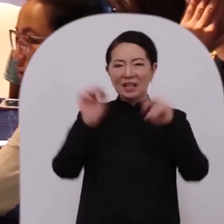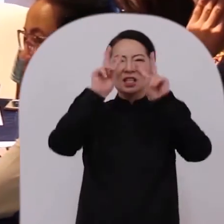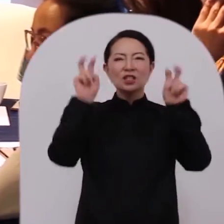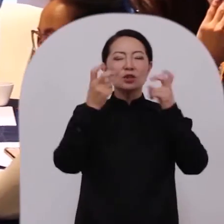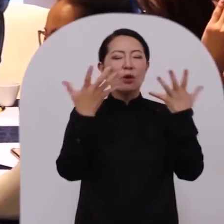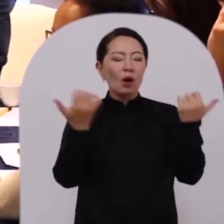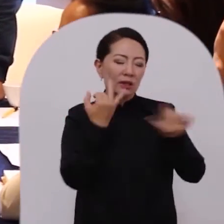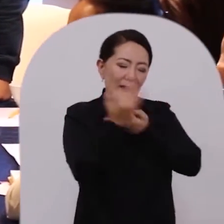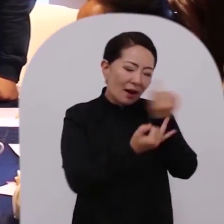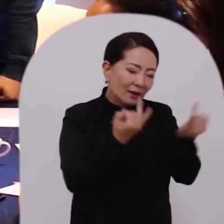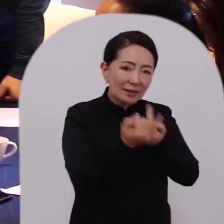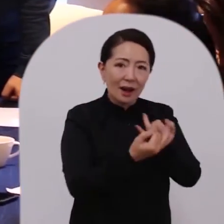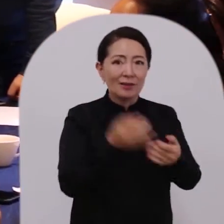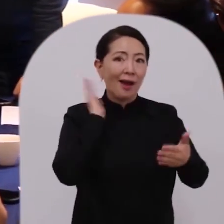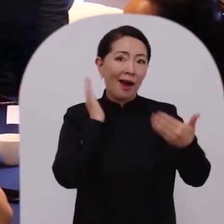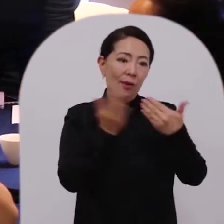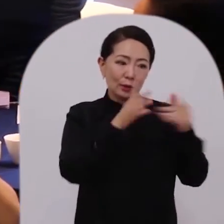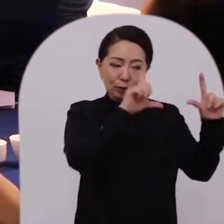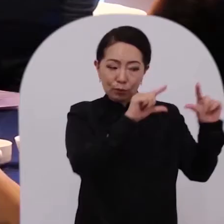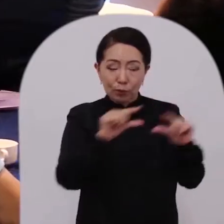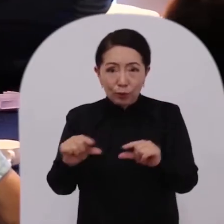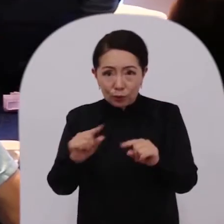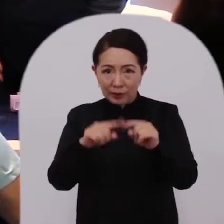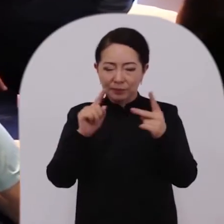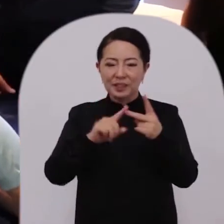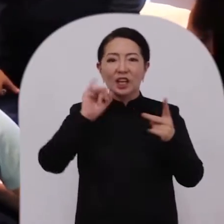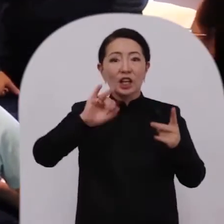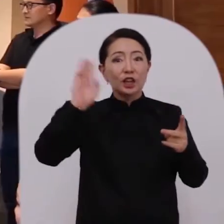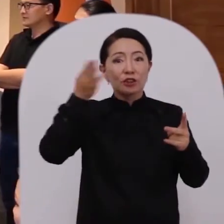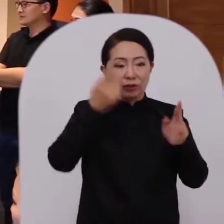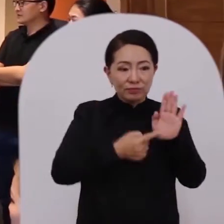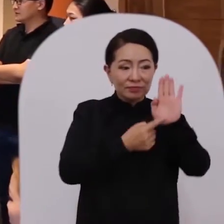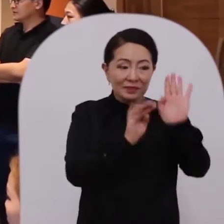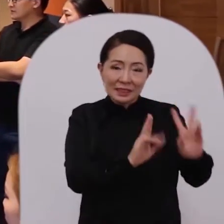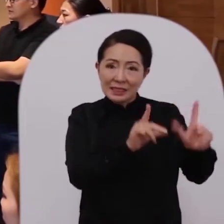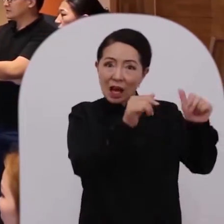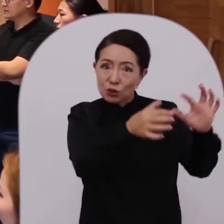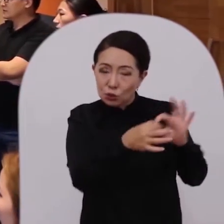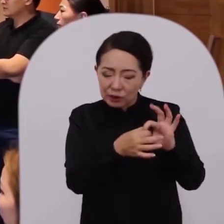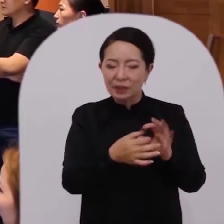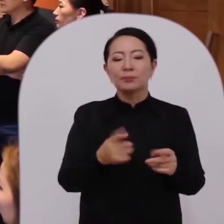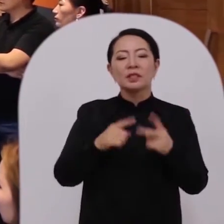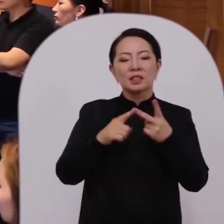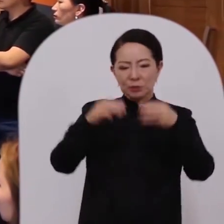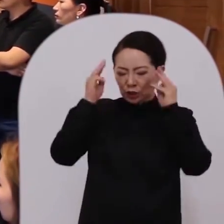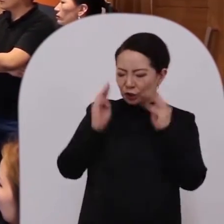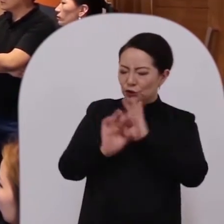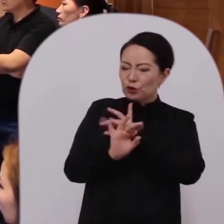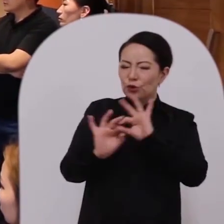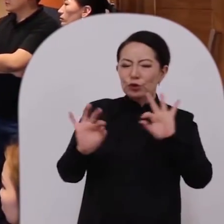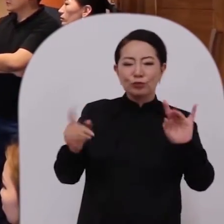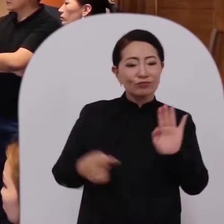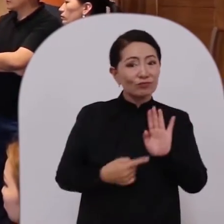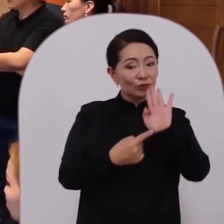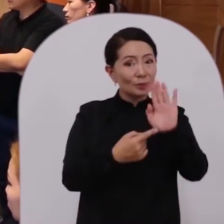олон сэдвүүдийн үүрэнд ярилцсан. Яагаад гэвэл авилгыг бууруулах, ил тод байдлыг сайжруулах гэхэр маш өргөн үүрээтэй. Тэгээ шийдлэн ч гэсэн нэлээд олон